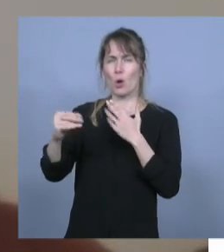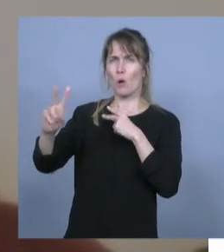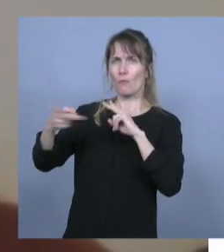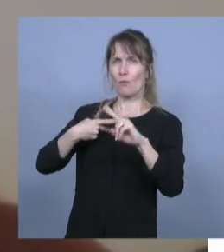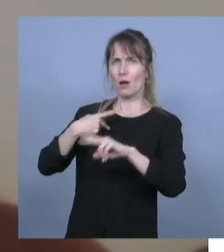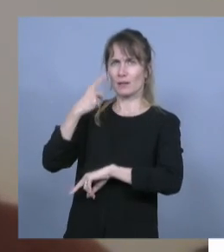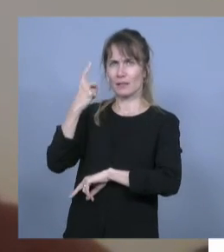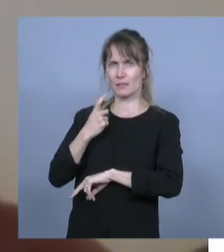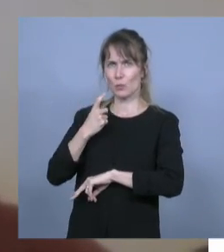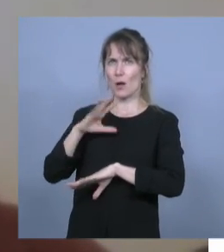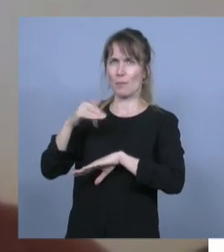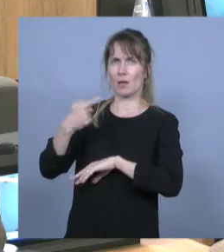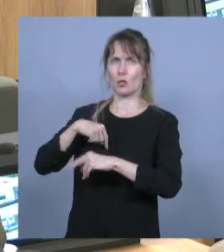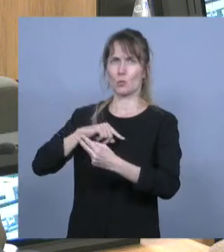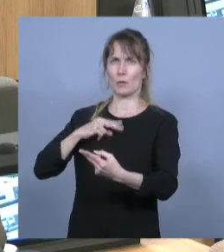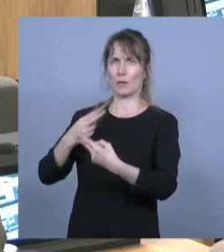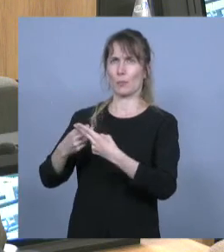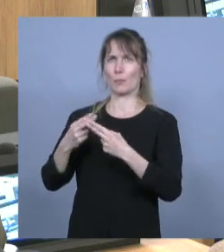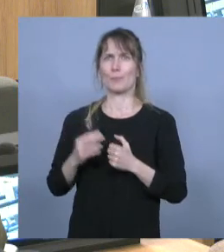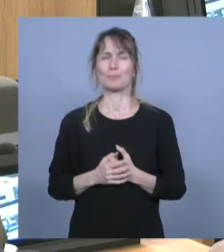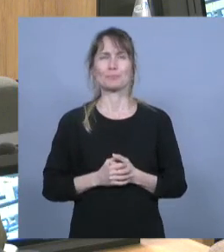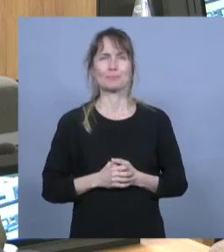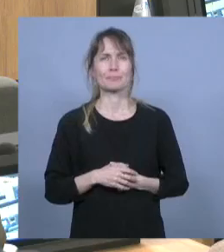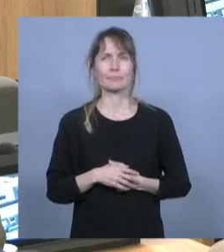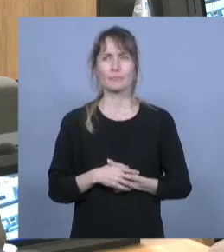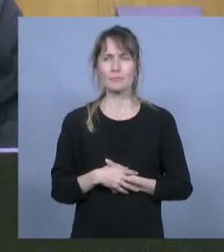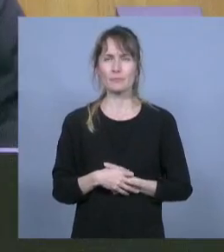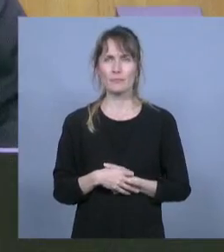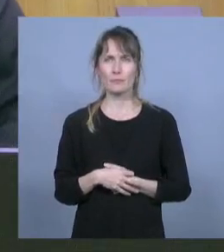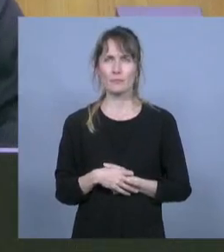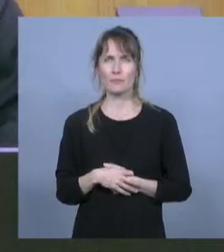des réponses sans aucun problème dans les plus brefs délais. Concernant l'ensemble